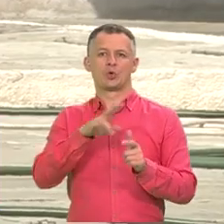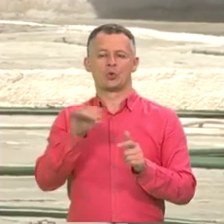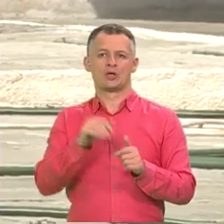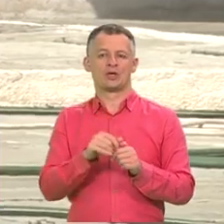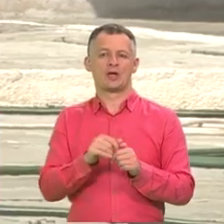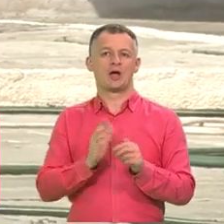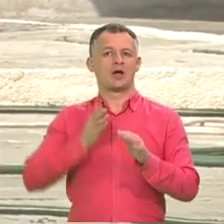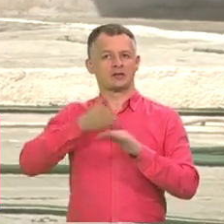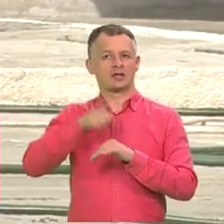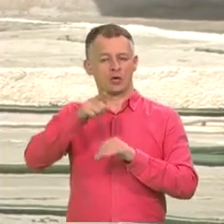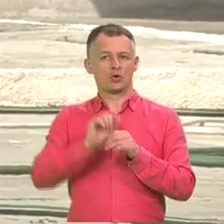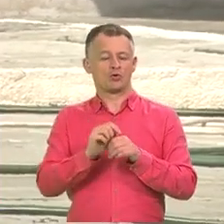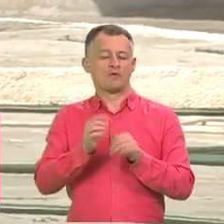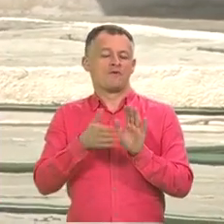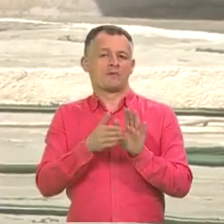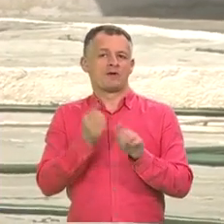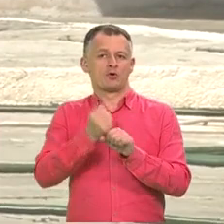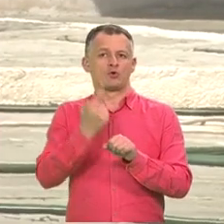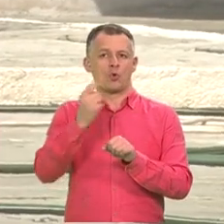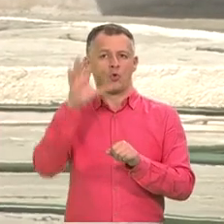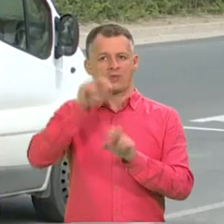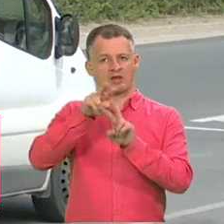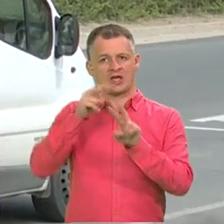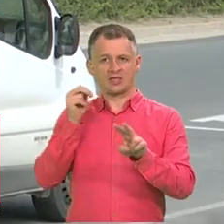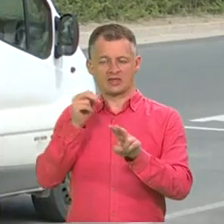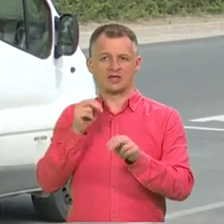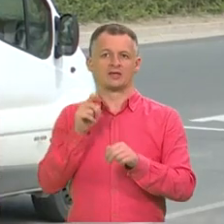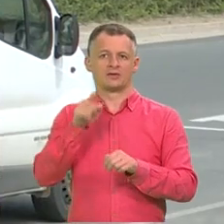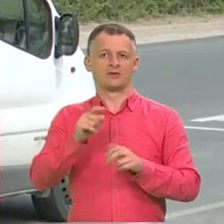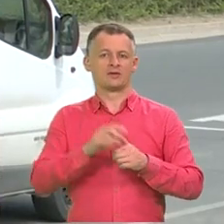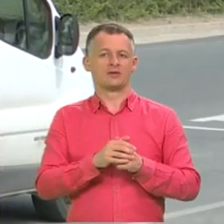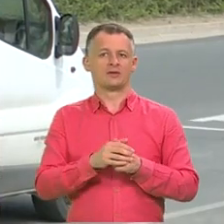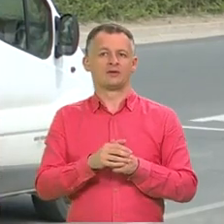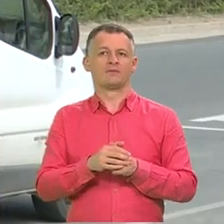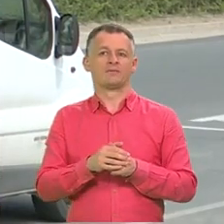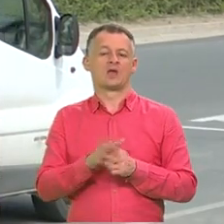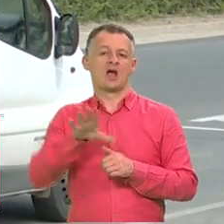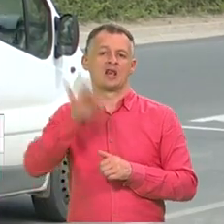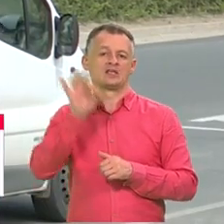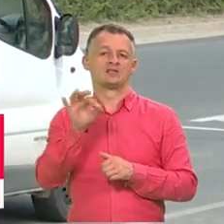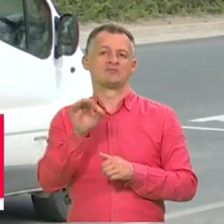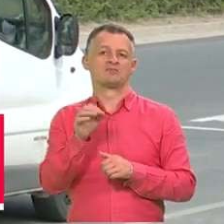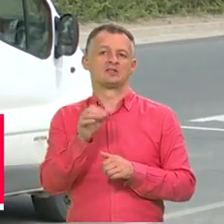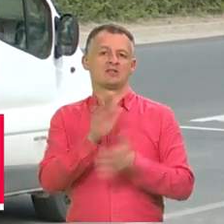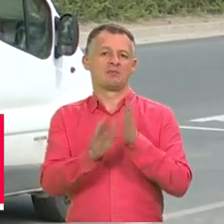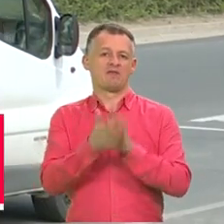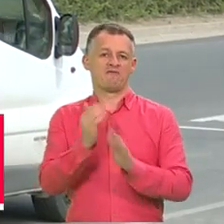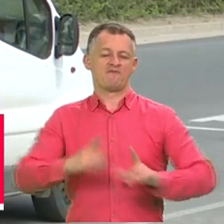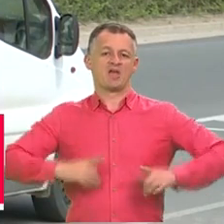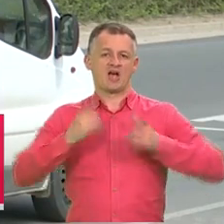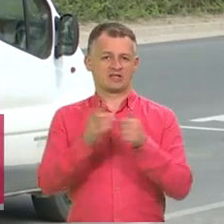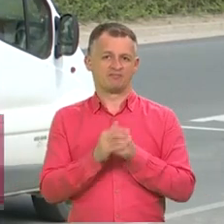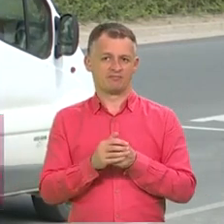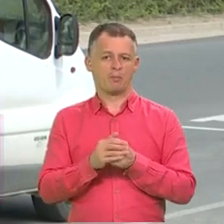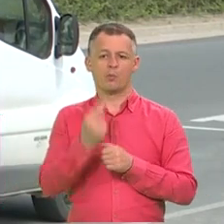gestul extrem a recurs cu o noapte înainte de finalul sejurului pe litoral. A ales să-l încheie tragic și odată cu el și viața. Polițiștii care